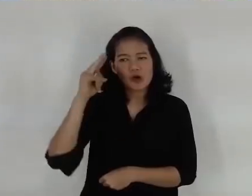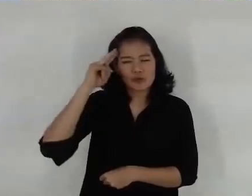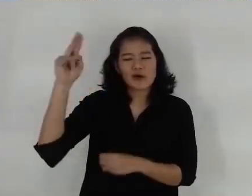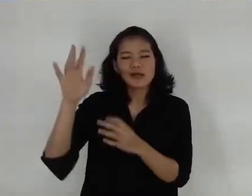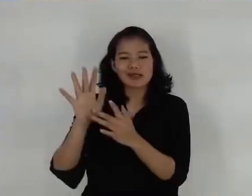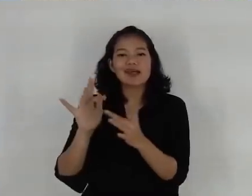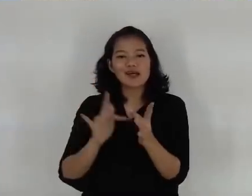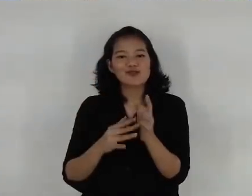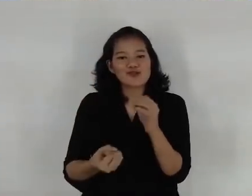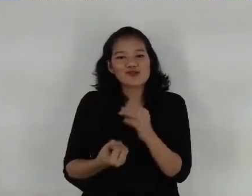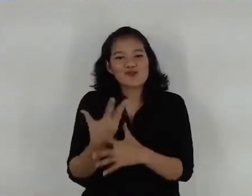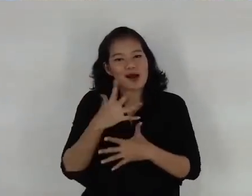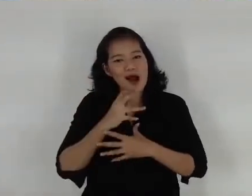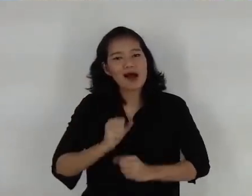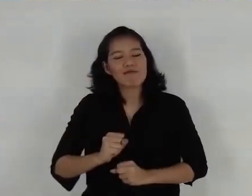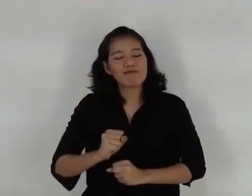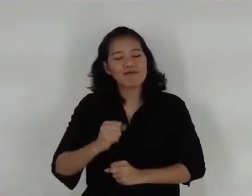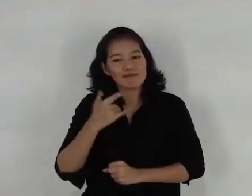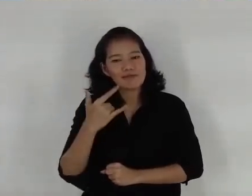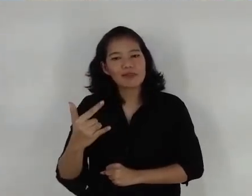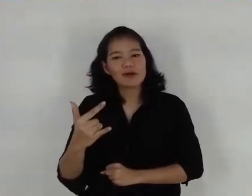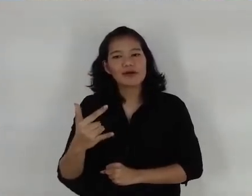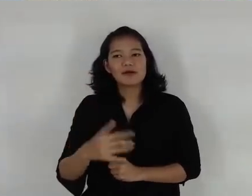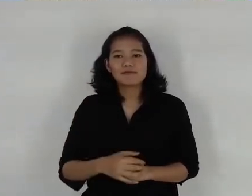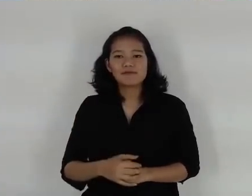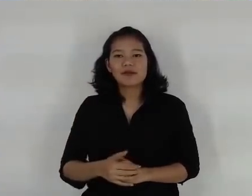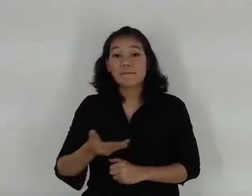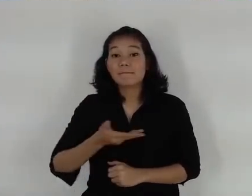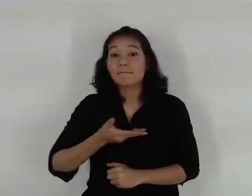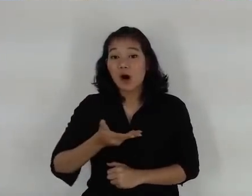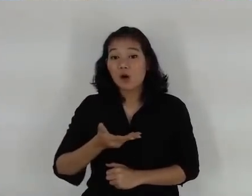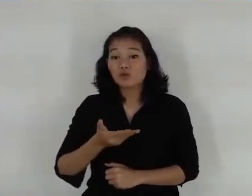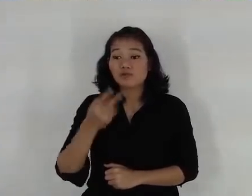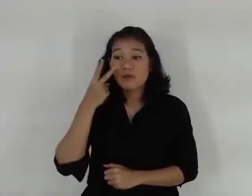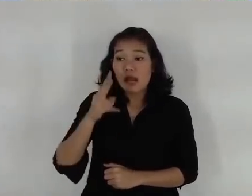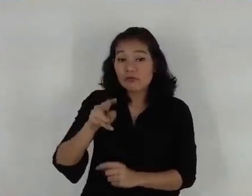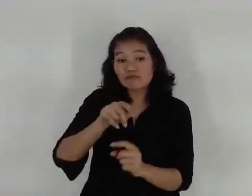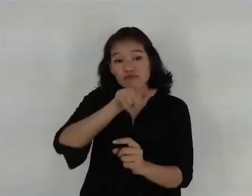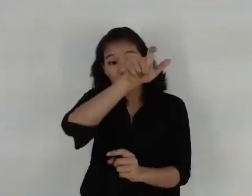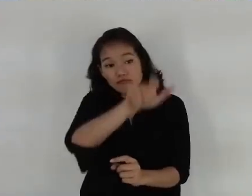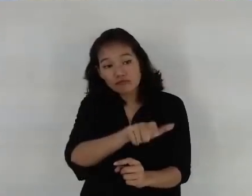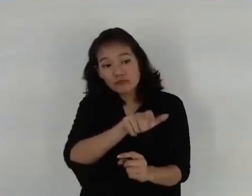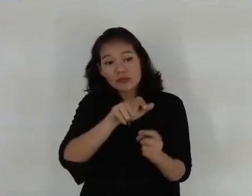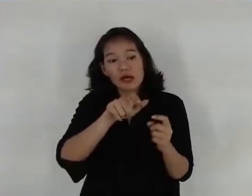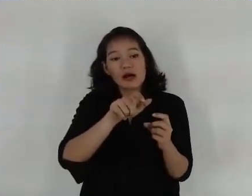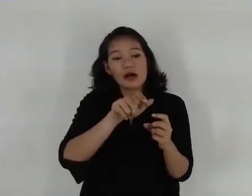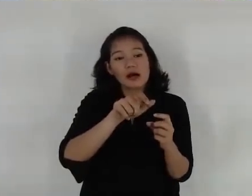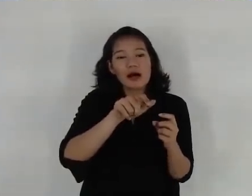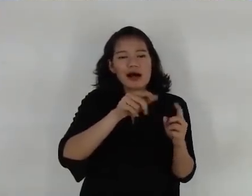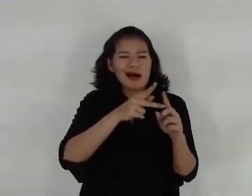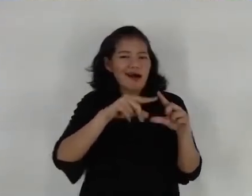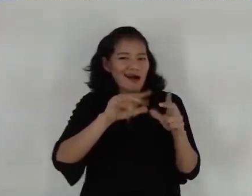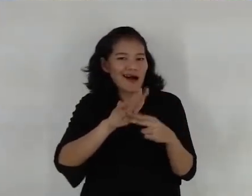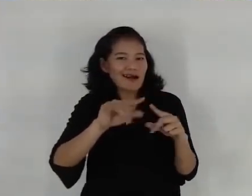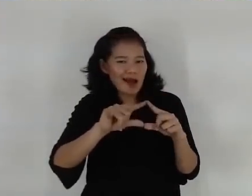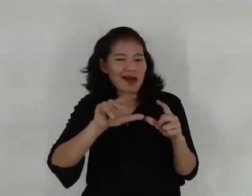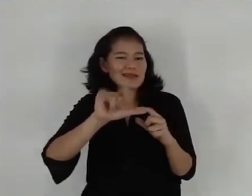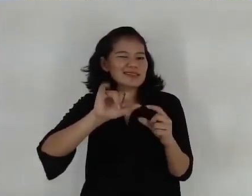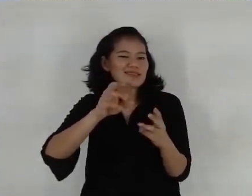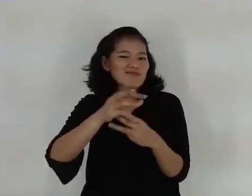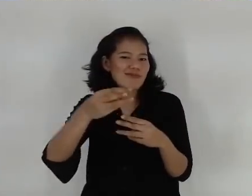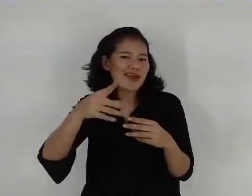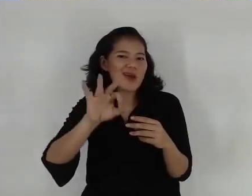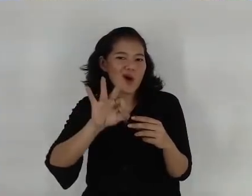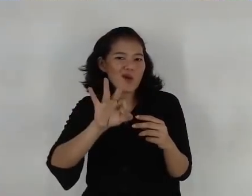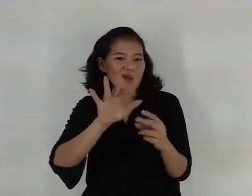Yesus adalah sumber pengharapan sejati dan bersedia meneladani sikap Simeon maupun Hana yang percaya